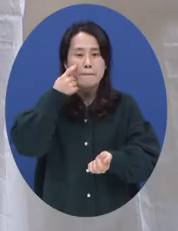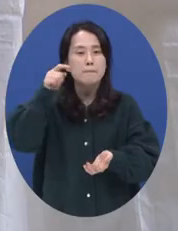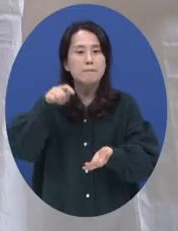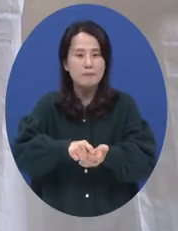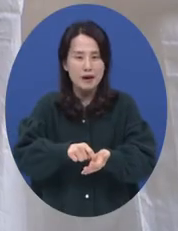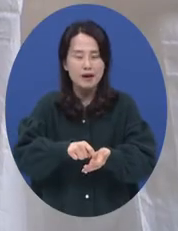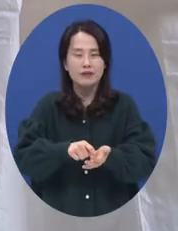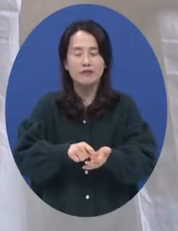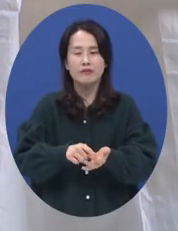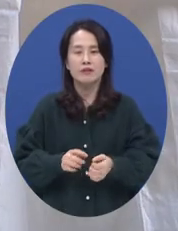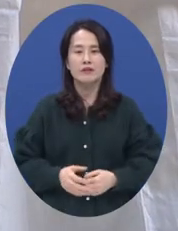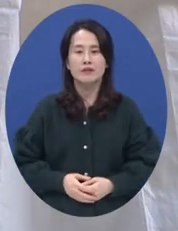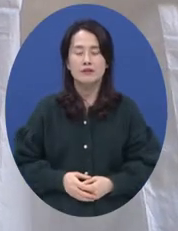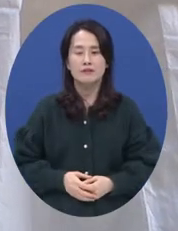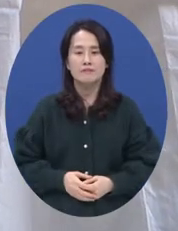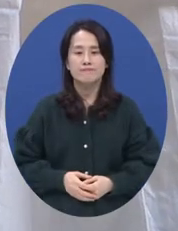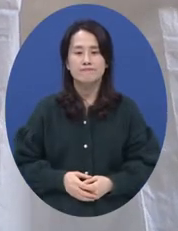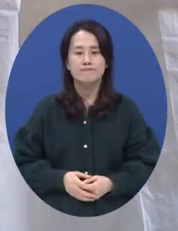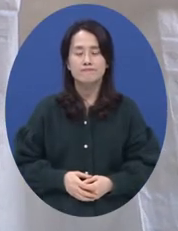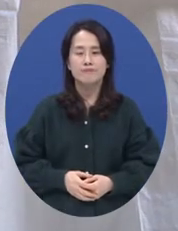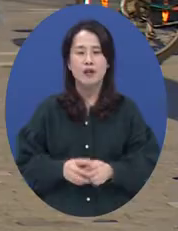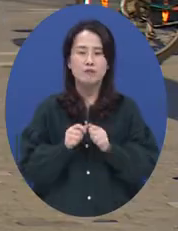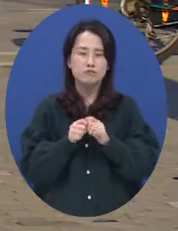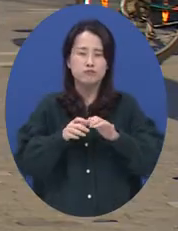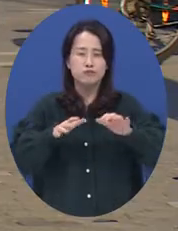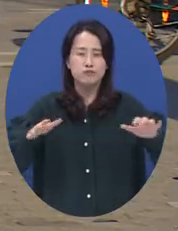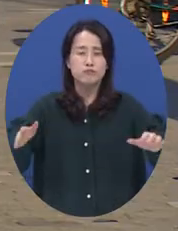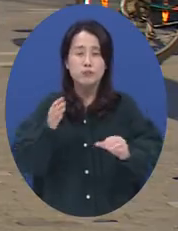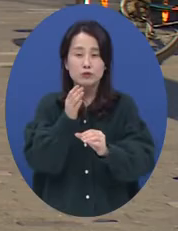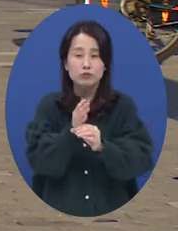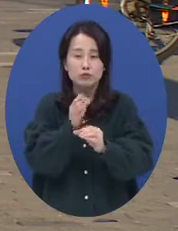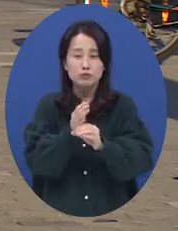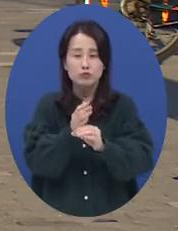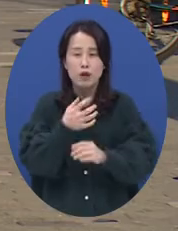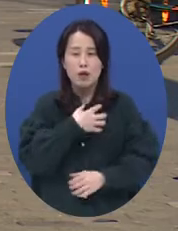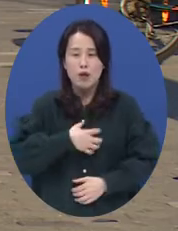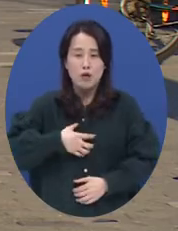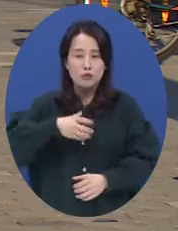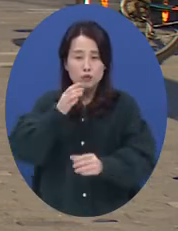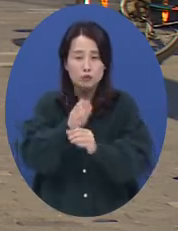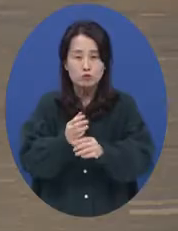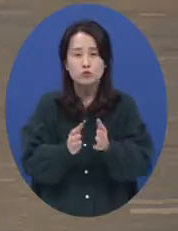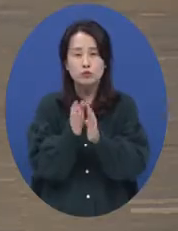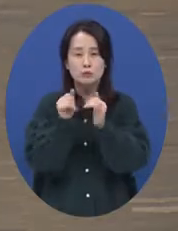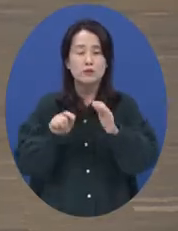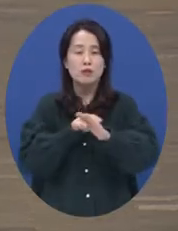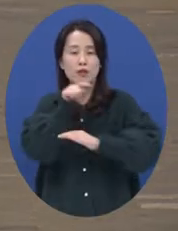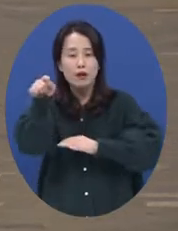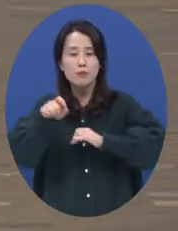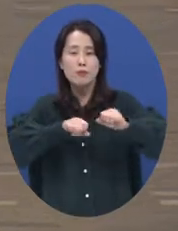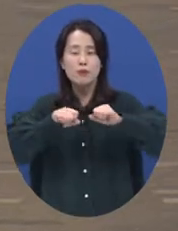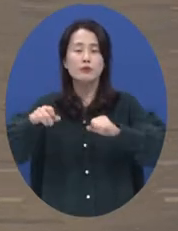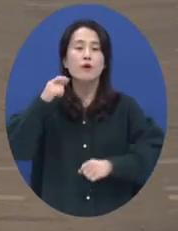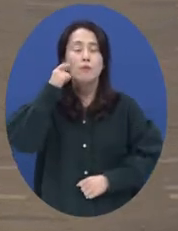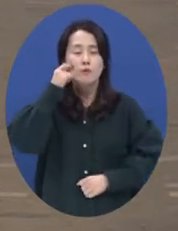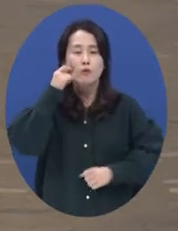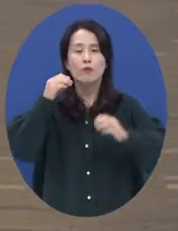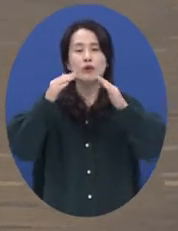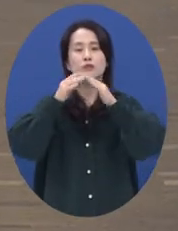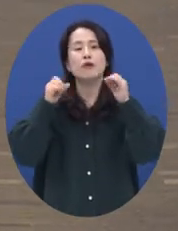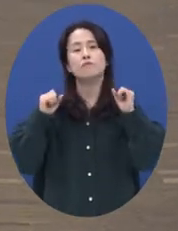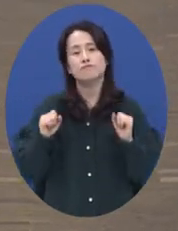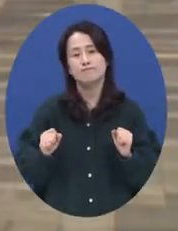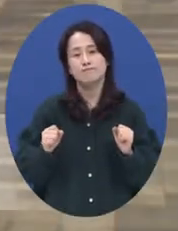바이러스 감염증. 들불처럼 번지고 있는 감염증에 대한 우려로 시민들은 야외 활동을 비롯한 외출을 자제하고